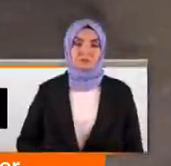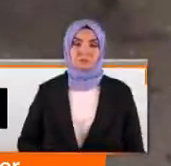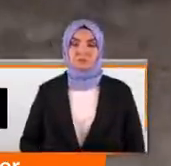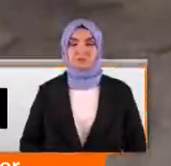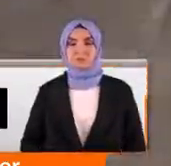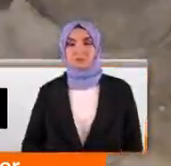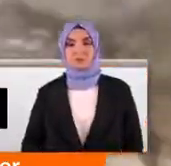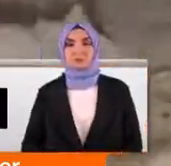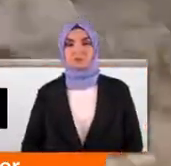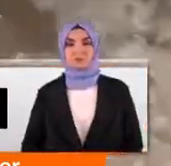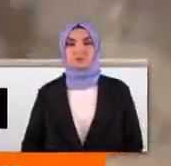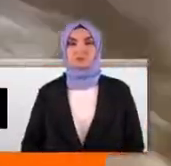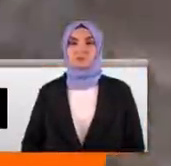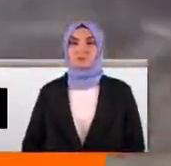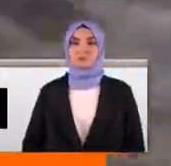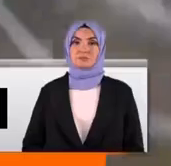nokta.